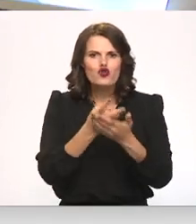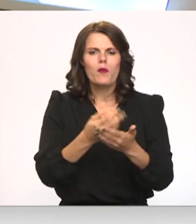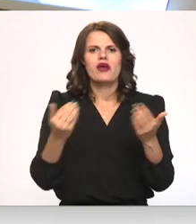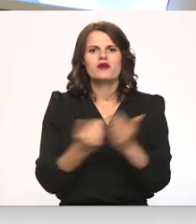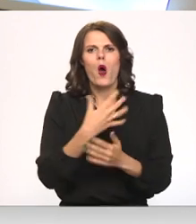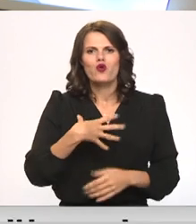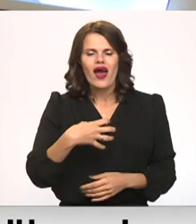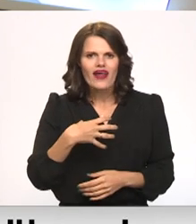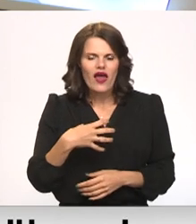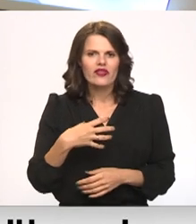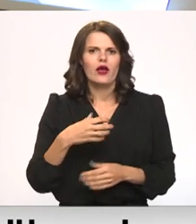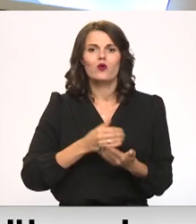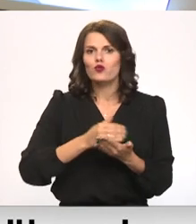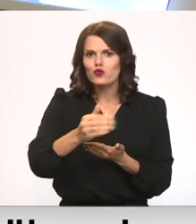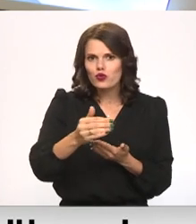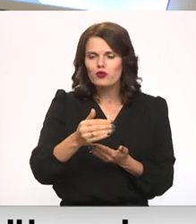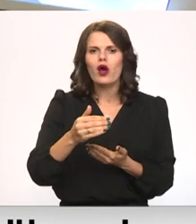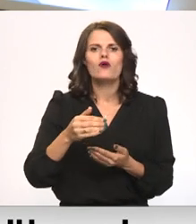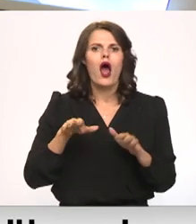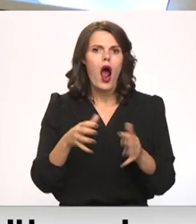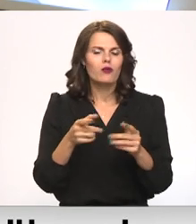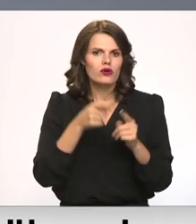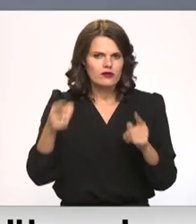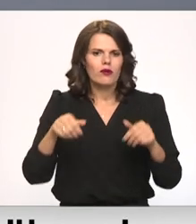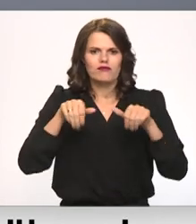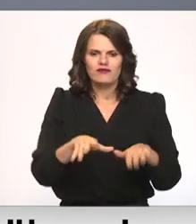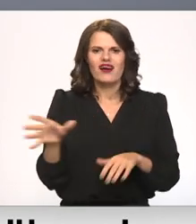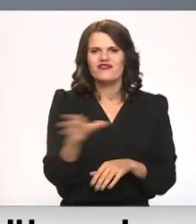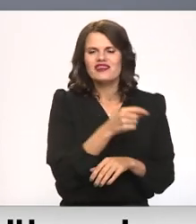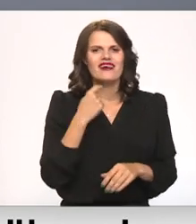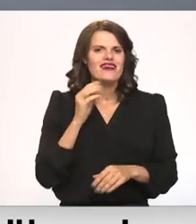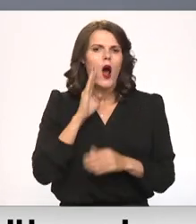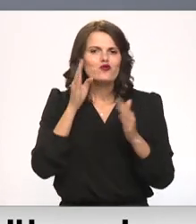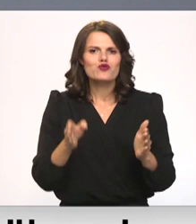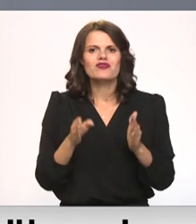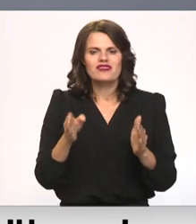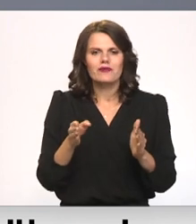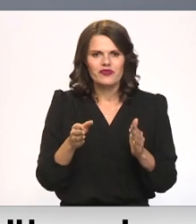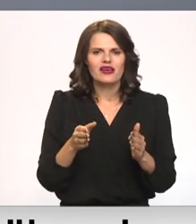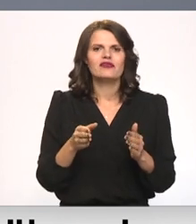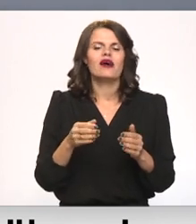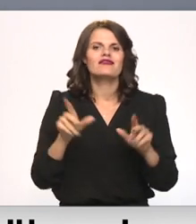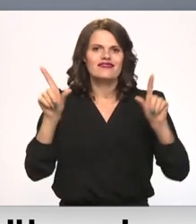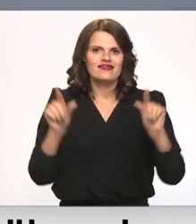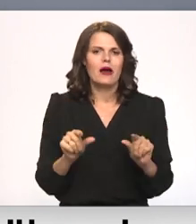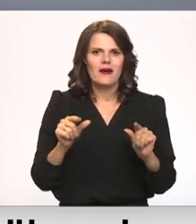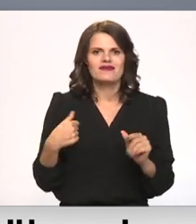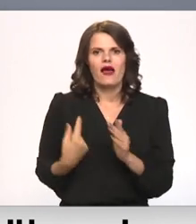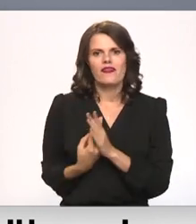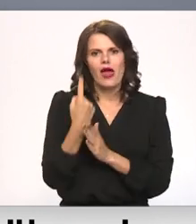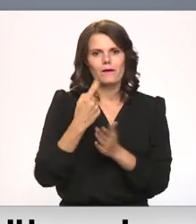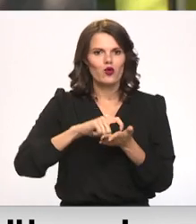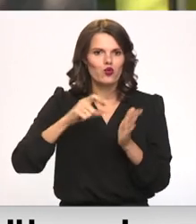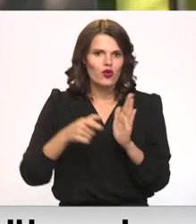rentgenu. Tuvojoties apkures sezonai, pieņemts lēmums visos Rīgas Austrums slimnīcas stacionāros samazināt temperatūru